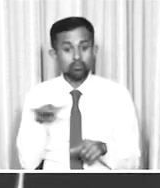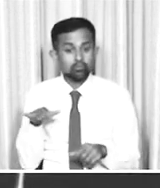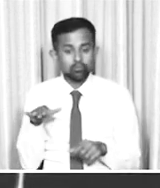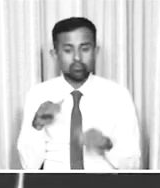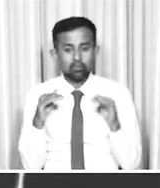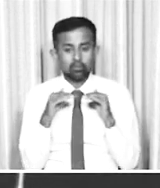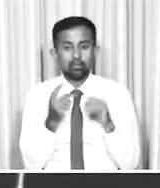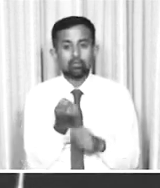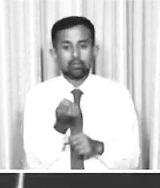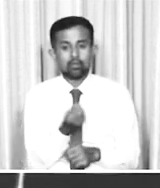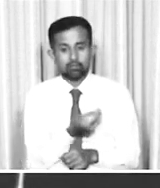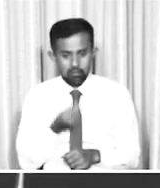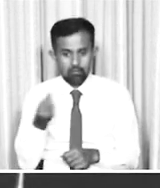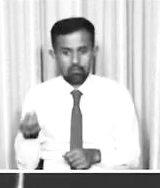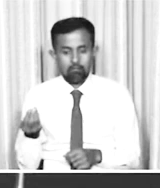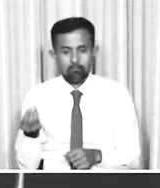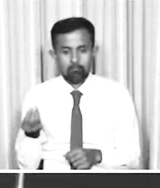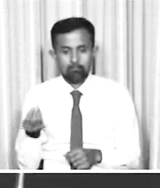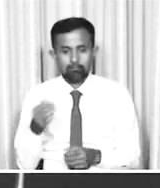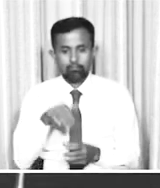கிடைப்பதற்கு ஏற்பாடுகளை செய்யுமாறு கௌரவ அமைச்சர் அவர்களிடத்தில் நான்